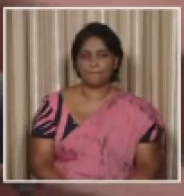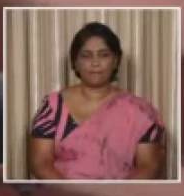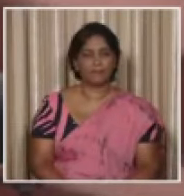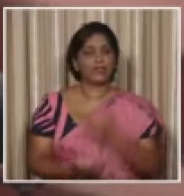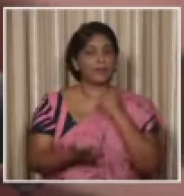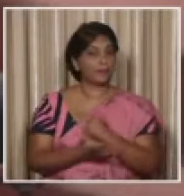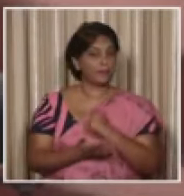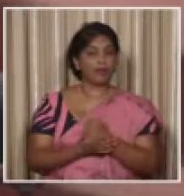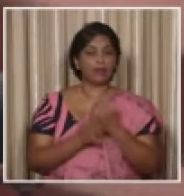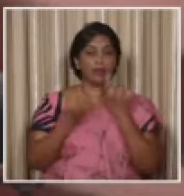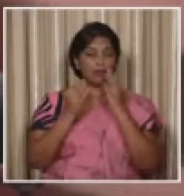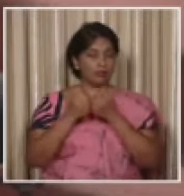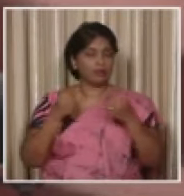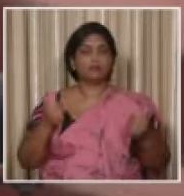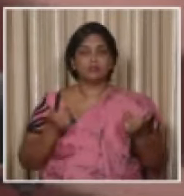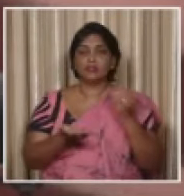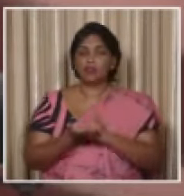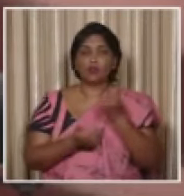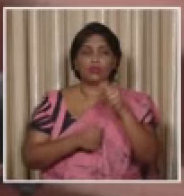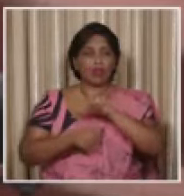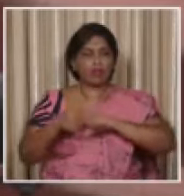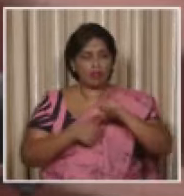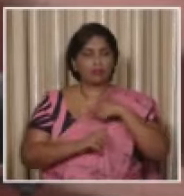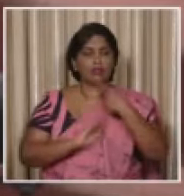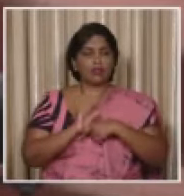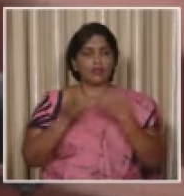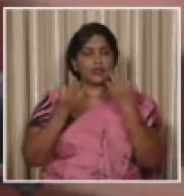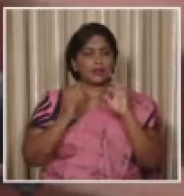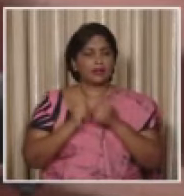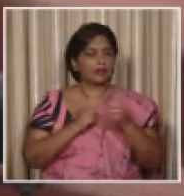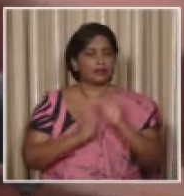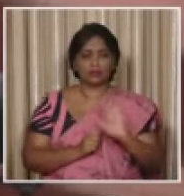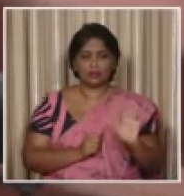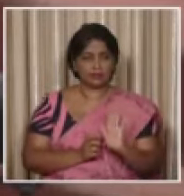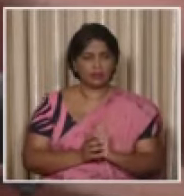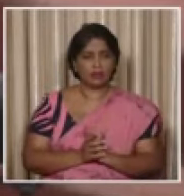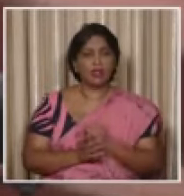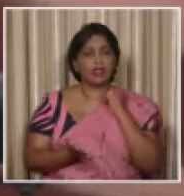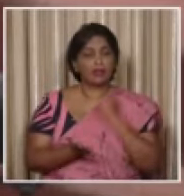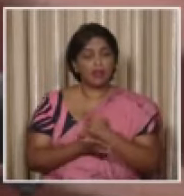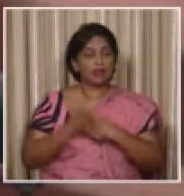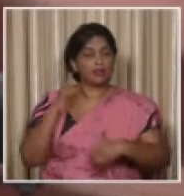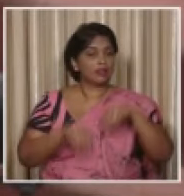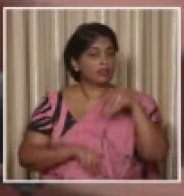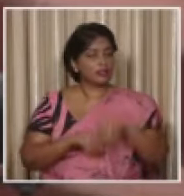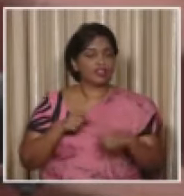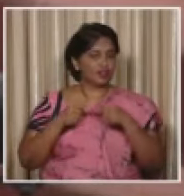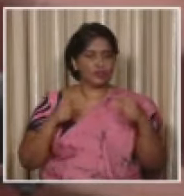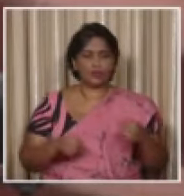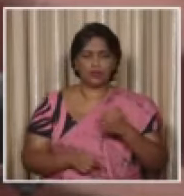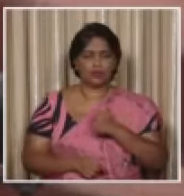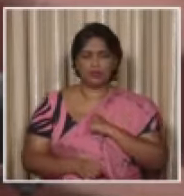මහ බැංකුව ඉන්ඩිපෙන්ඩන්ට් කරනවා කියන්නේ තවත් මූල්‍ය ආයතන වලට රටේ ස්වෛරත්වය පවදින එක නෙවෙයි. මහ බැංකුව දේශපාලනීකරණයට අපි විරුද්ධයි.